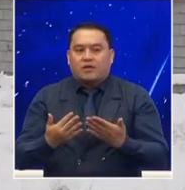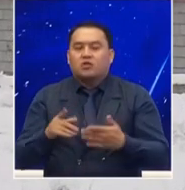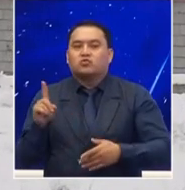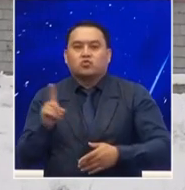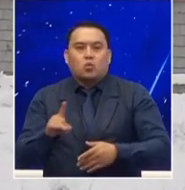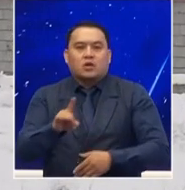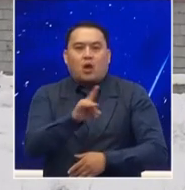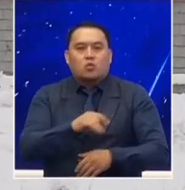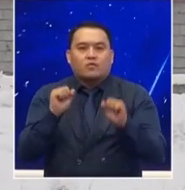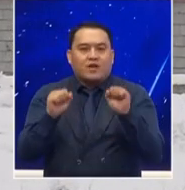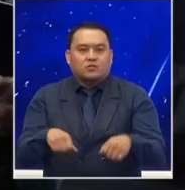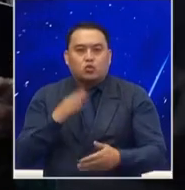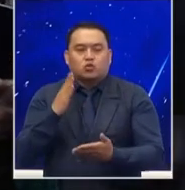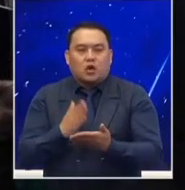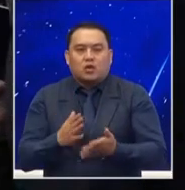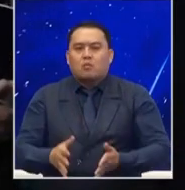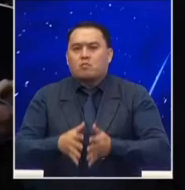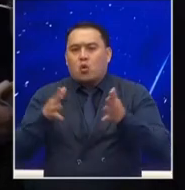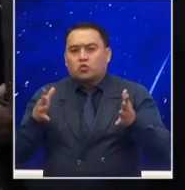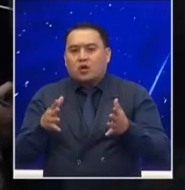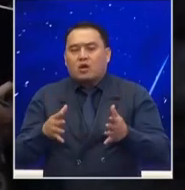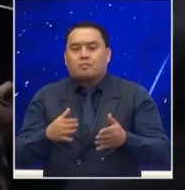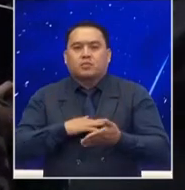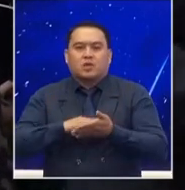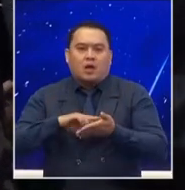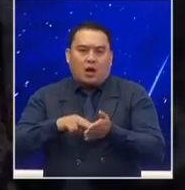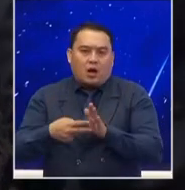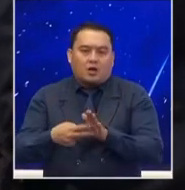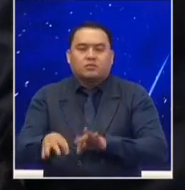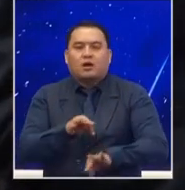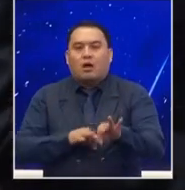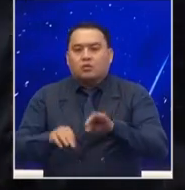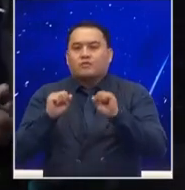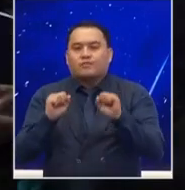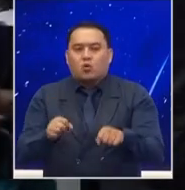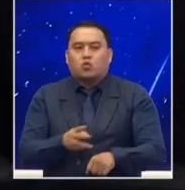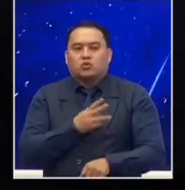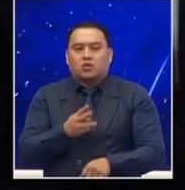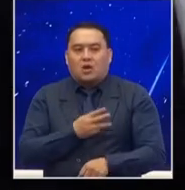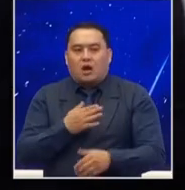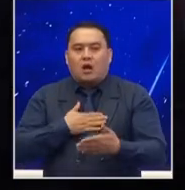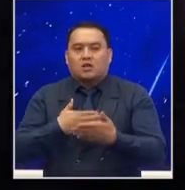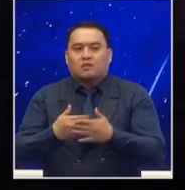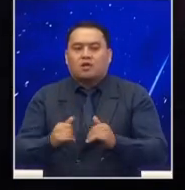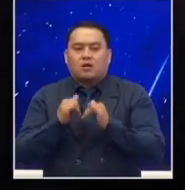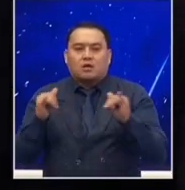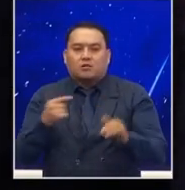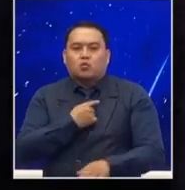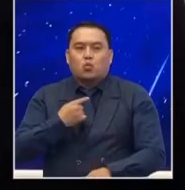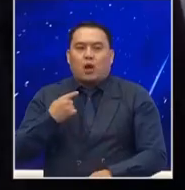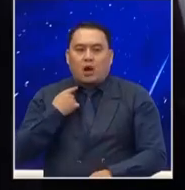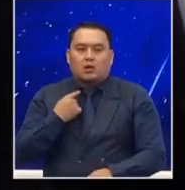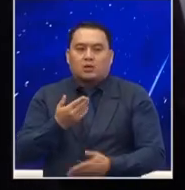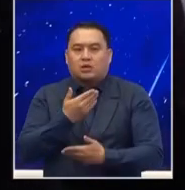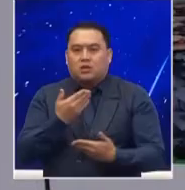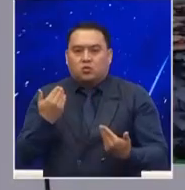что у региона есть возможность реализовать многие, даже весьма амбициозные проекты. Однако желаемого плана активного развития областного центра